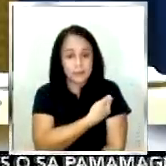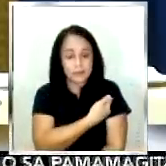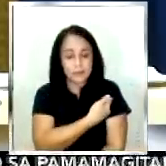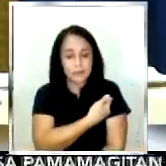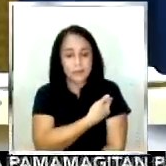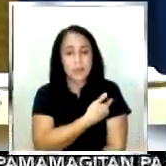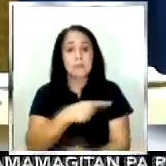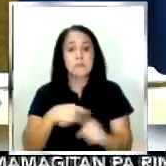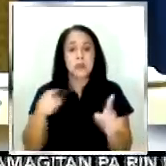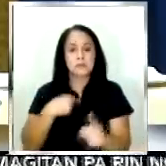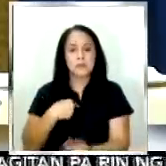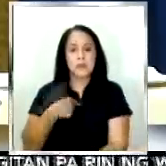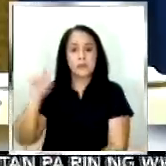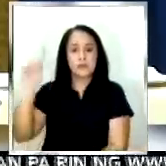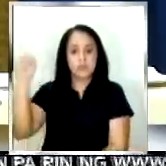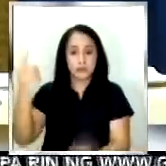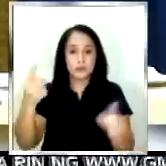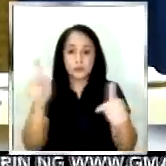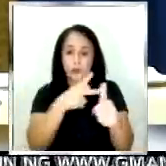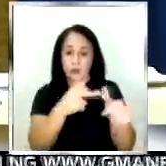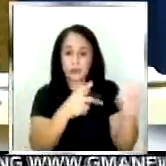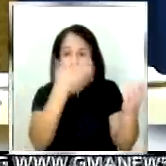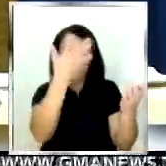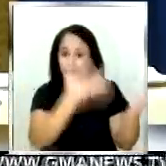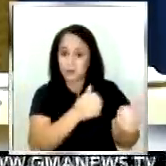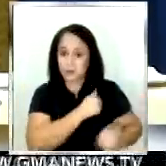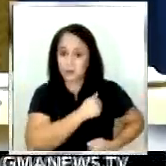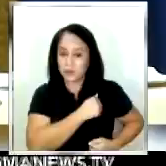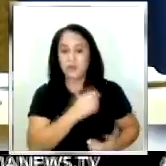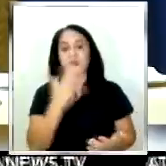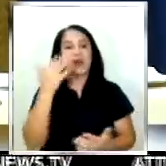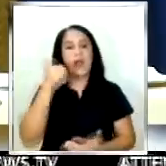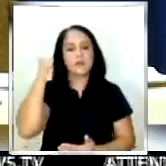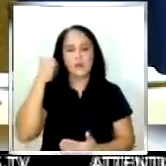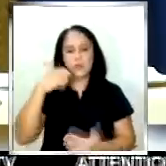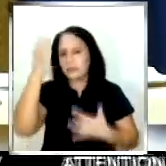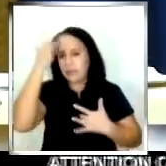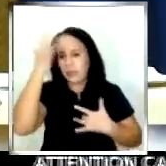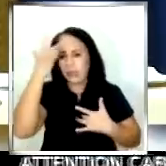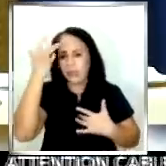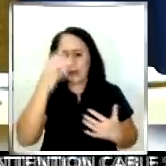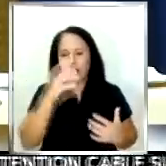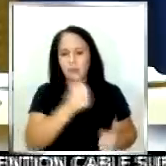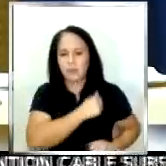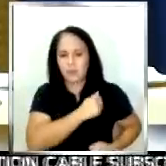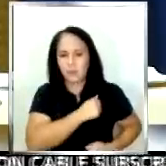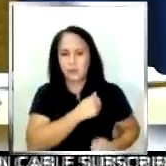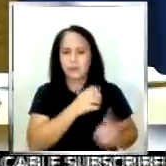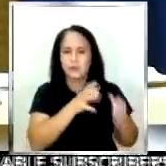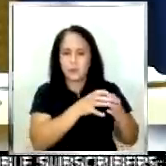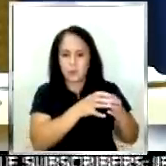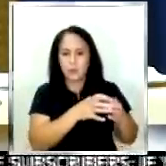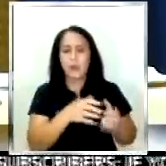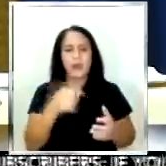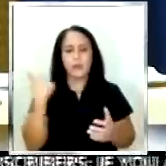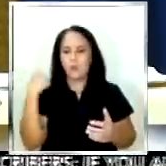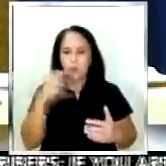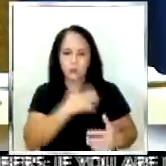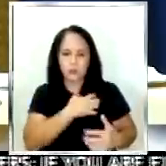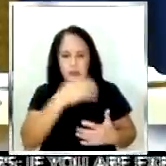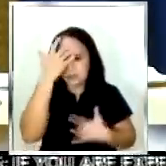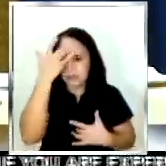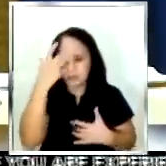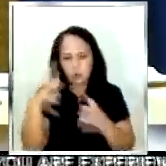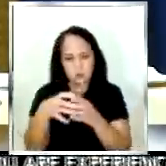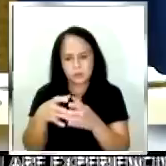mauna sila because I do not want a sickly armed forces and a sickly police. Nang tanungin dito si DOH